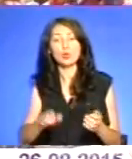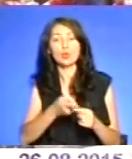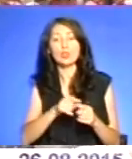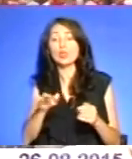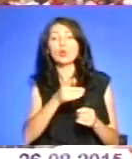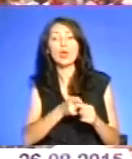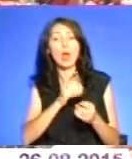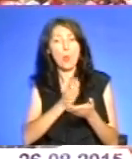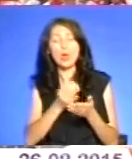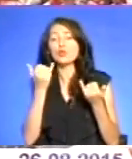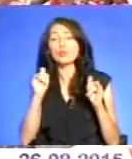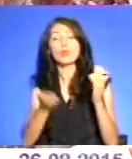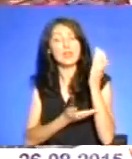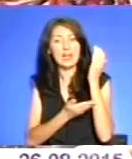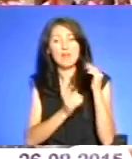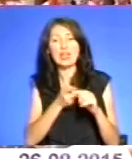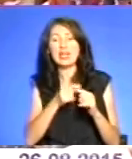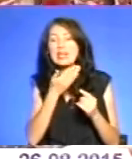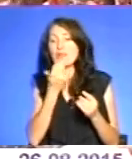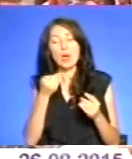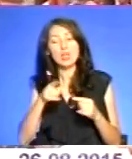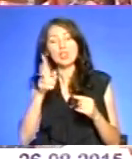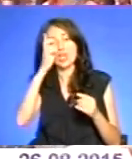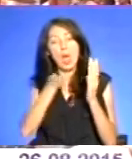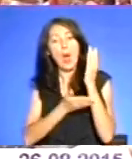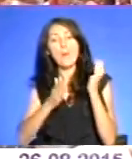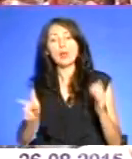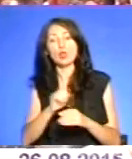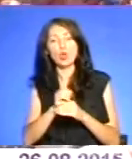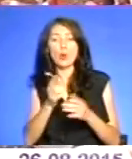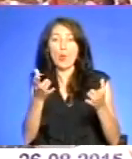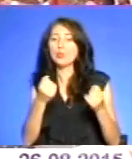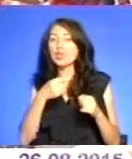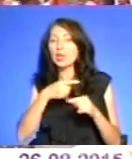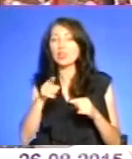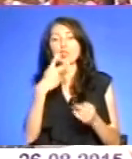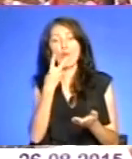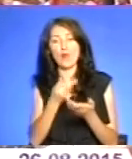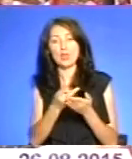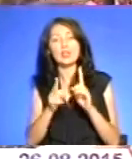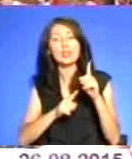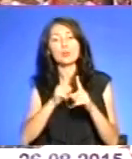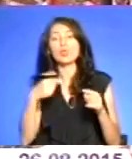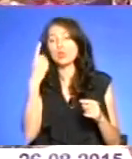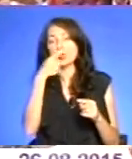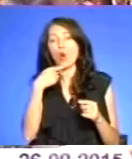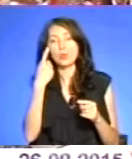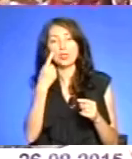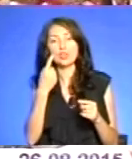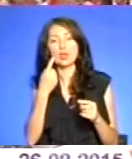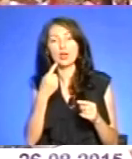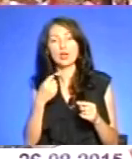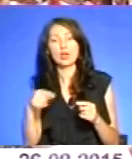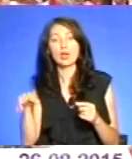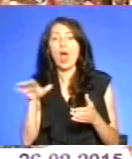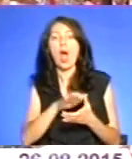мають жоден інший парк в Тернополі. Так? І реально вона зовсім отримала зовсім інший вигляд. І разом з нею змінилося обличчя всього масиву